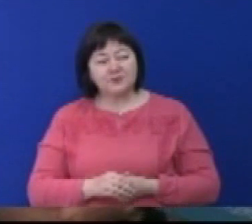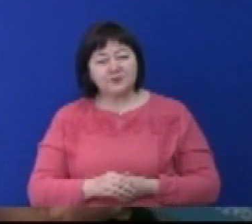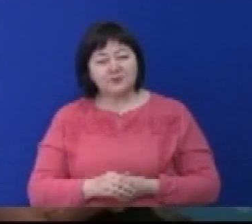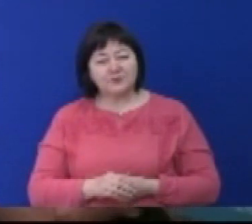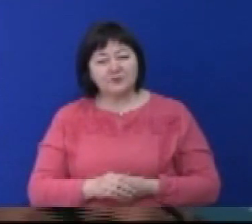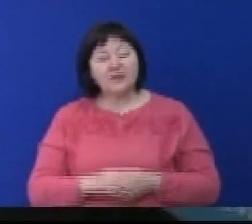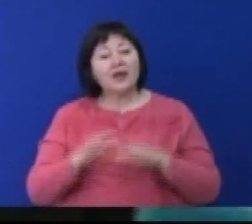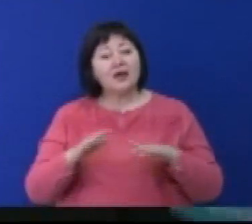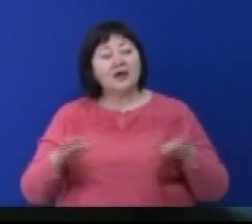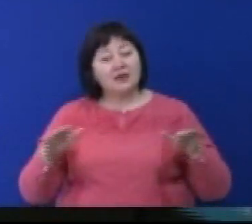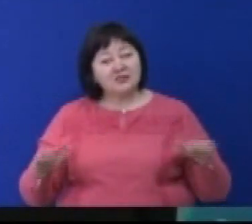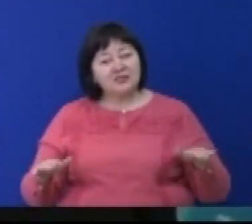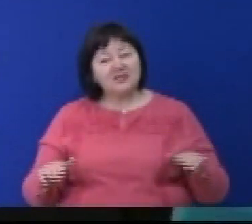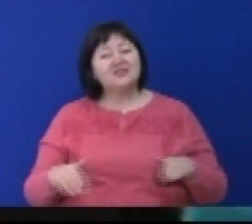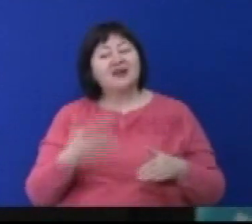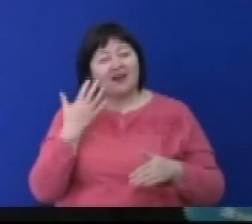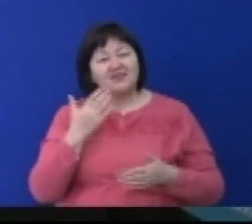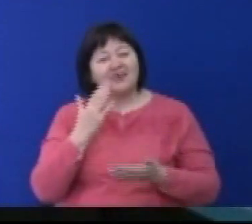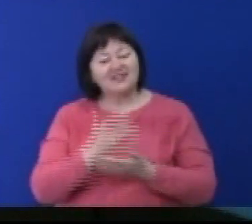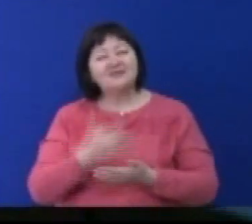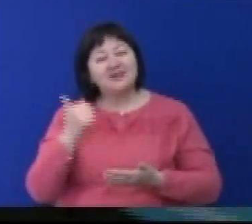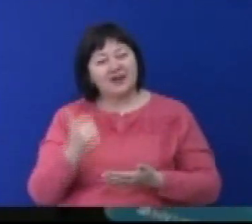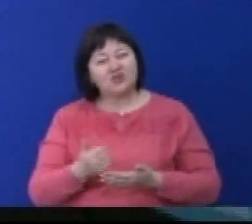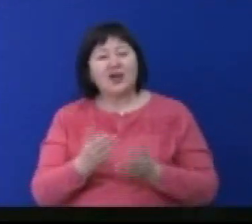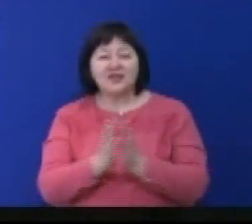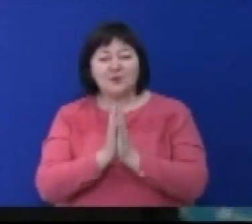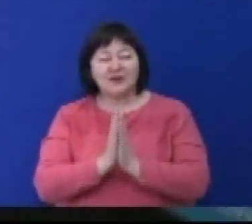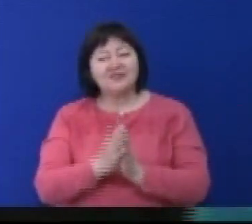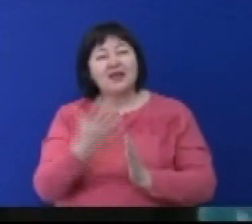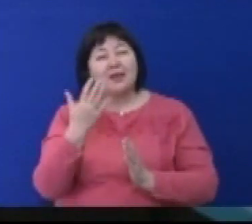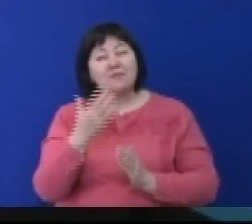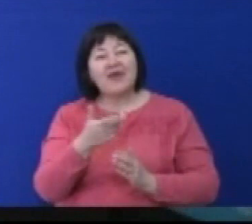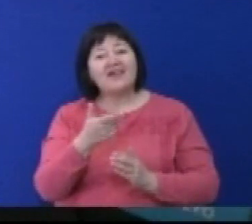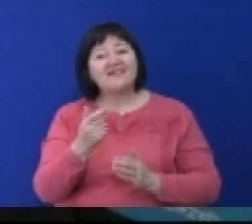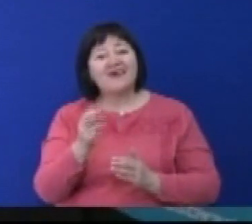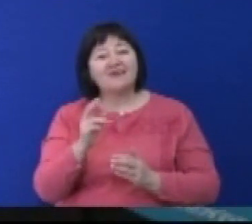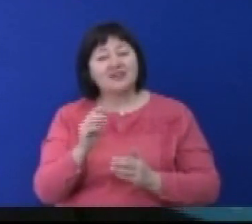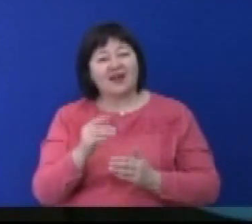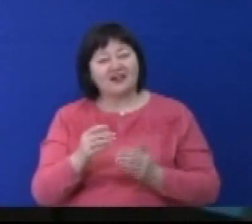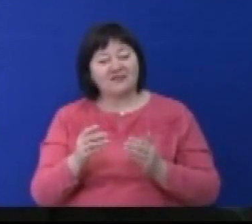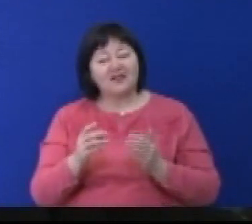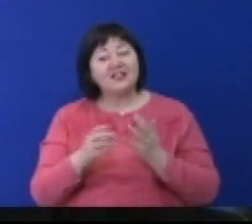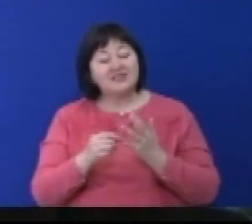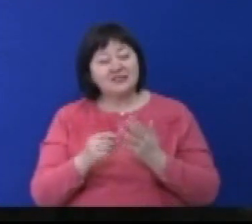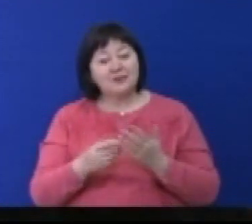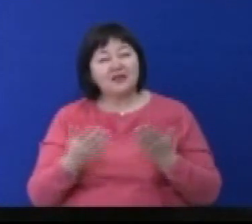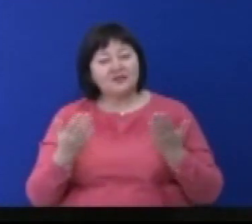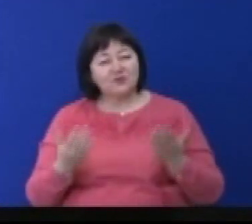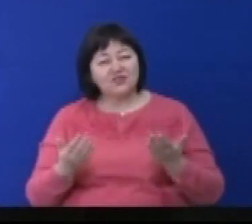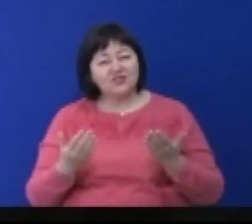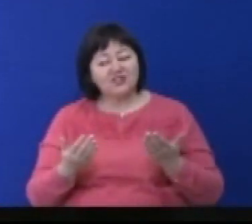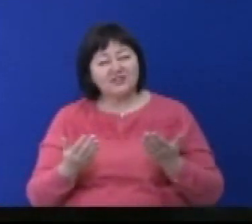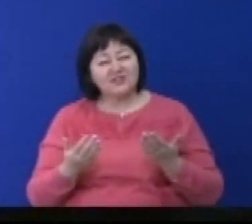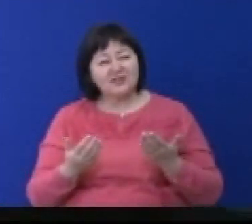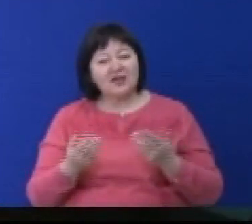дети. Балалардың болғаны қандай жақсы, 5 жер телімін сұрап еді. Бұл дегеніміз еліміздің 5 азаматы баспаналы болады деген сөз.